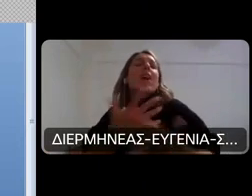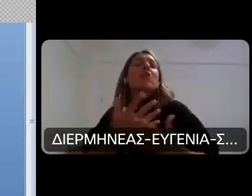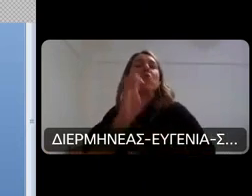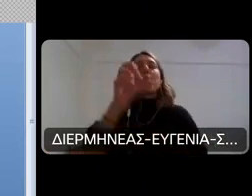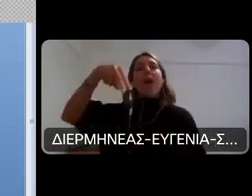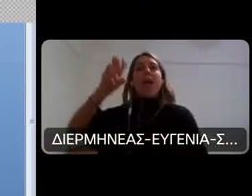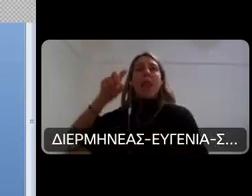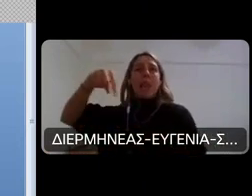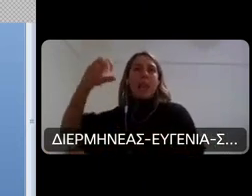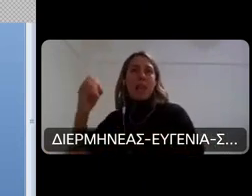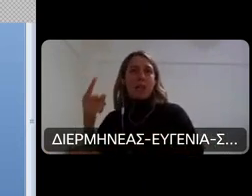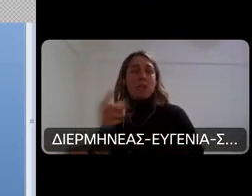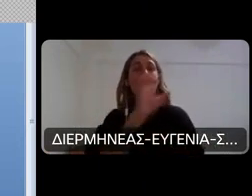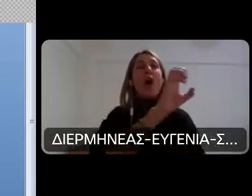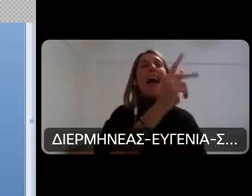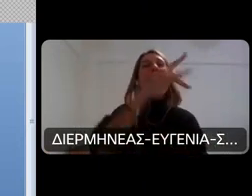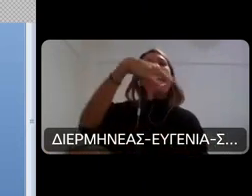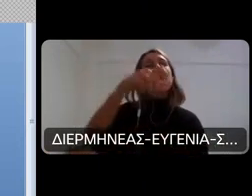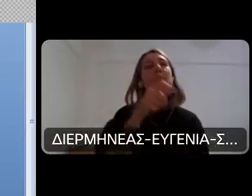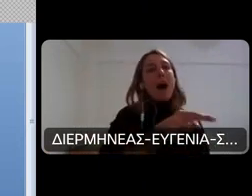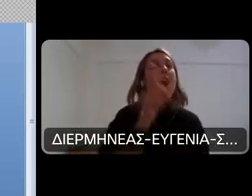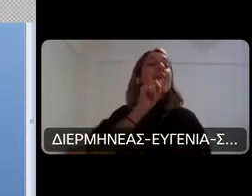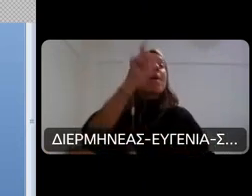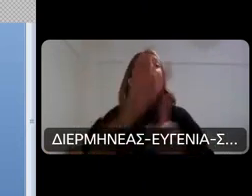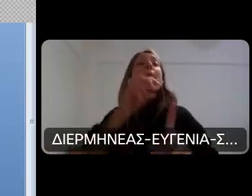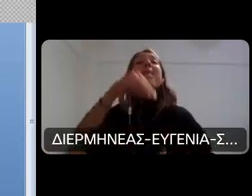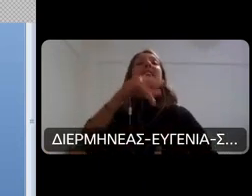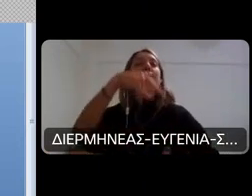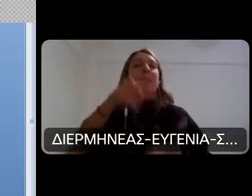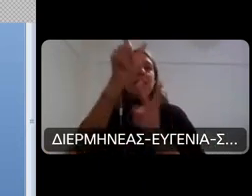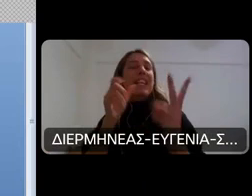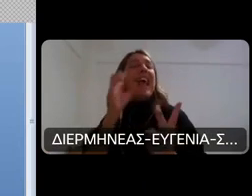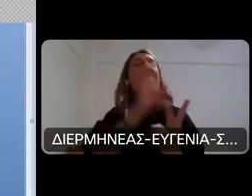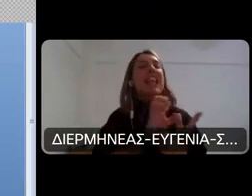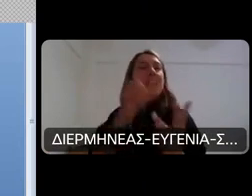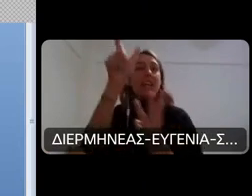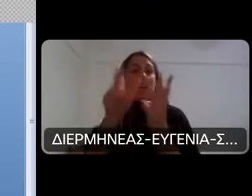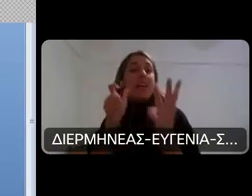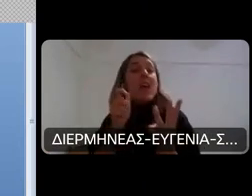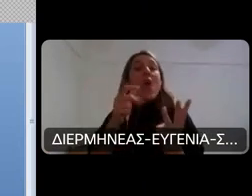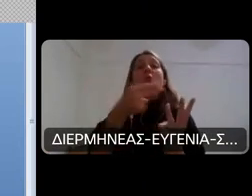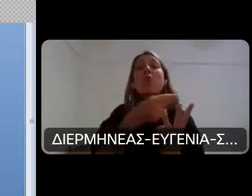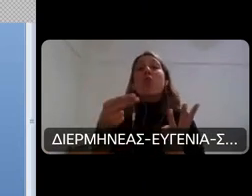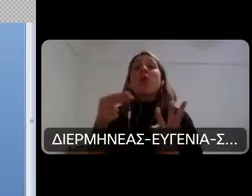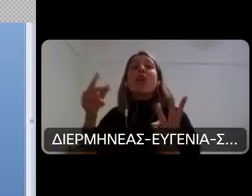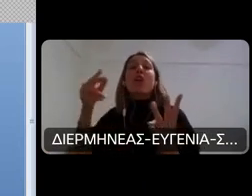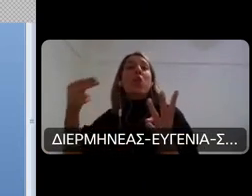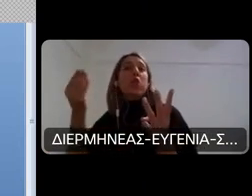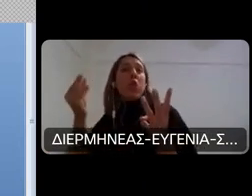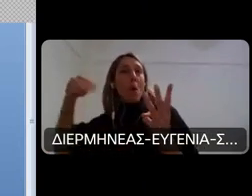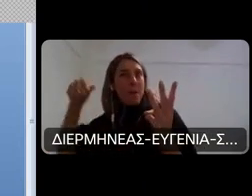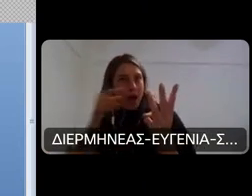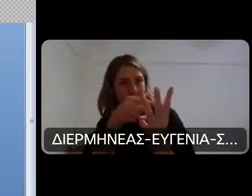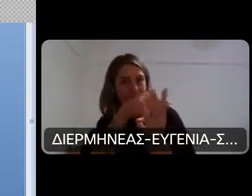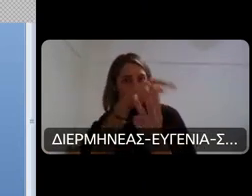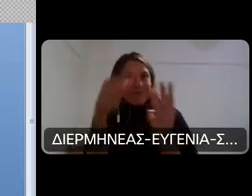Ελέτο, στο ΕΚΠΑ και ιδιαίτερα στη Μαβίνα Πανταζάρα, στην Ελένη Τζιάφα, στη Ράνια Βοσκάκη και στο Θοδωρή Θωμά για την